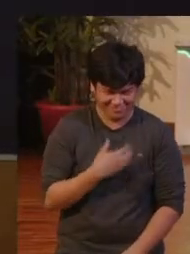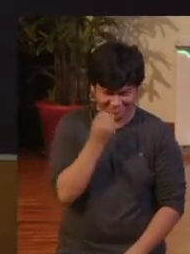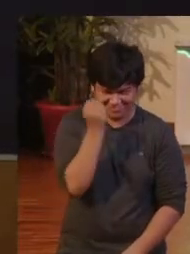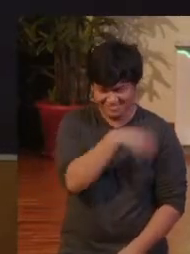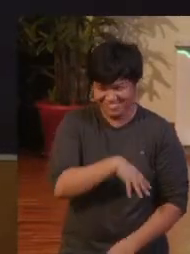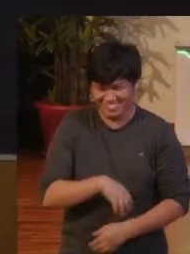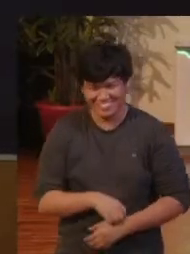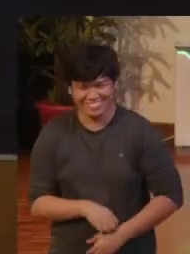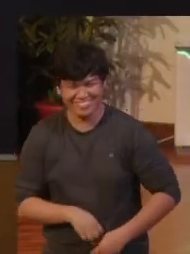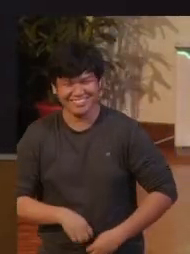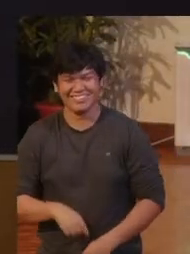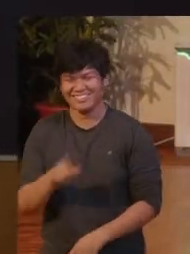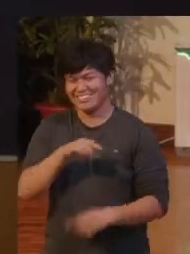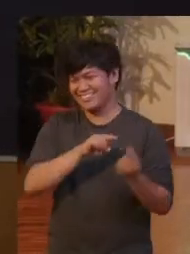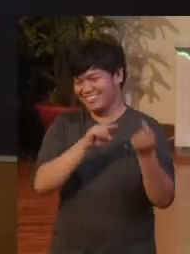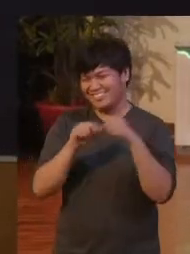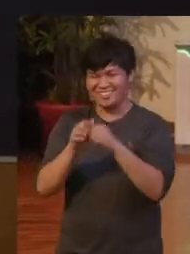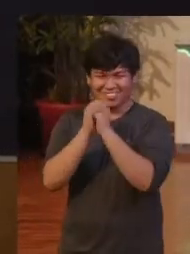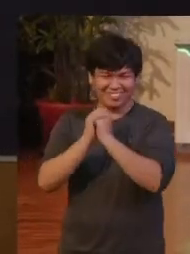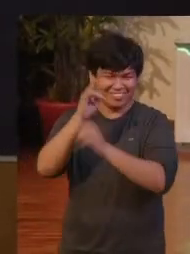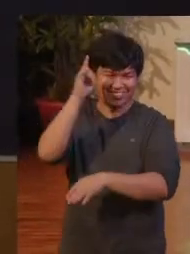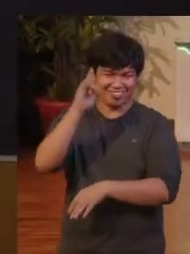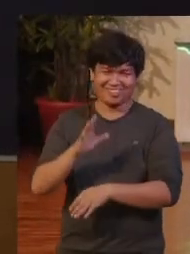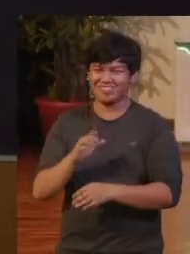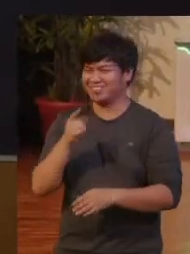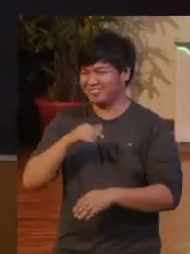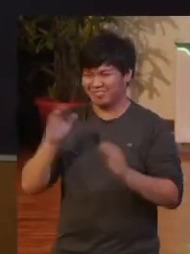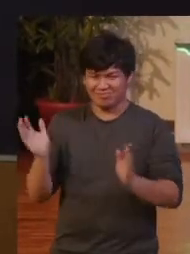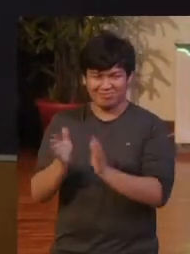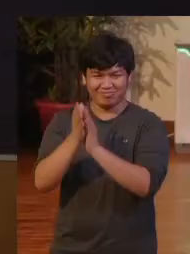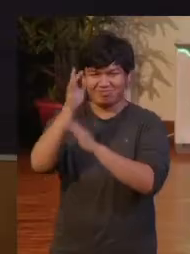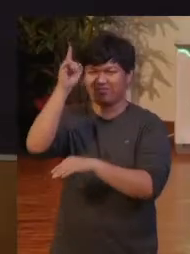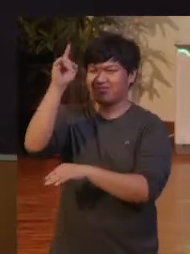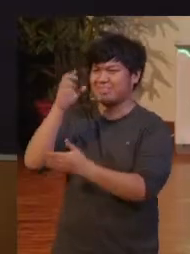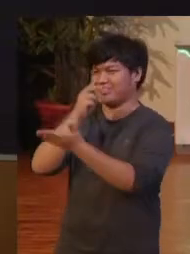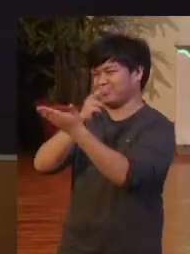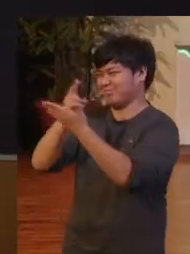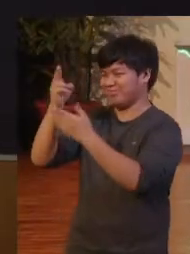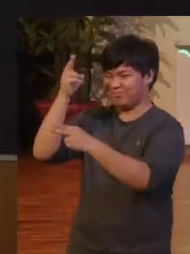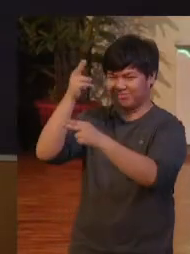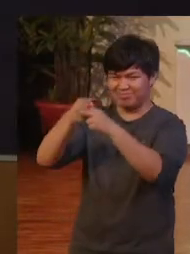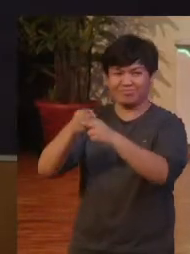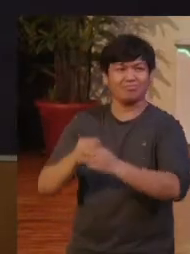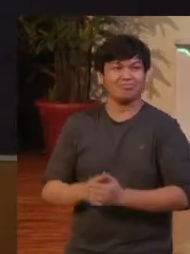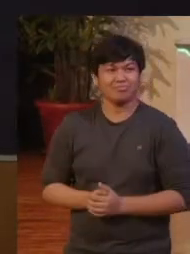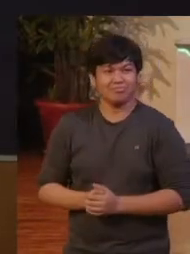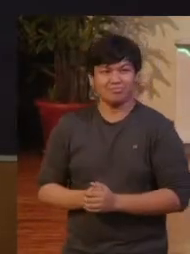nagtatagumpay. Salamat sa Kanya at purihin ang Kanyang banal at dakilang pangalan.